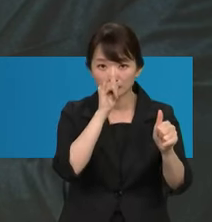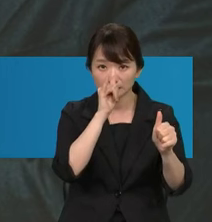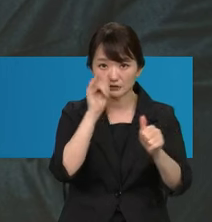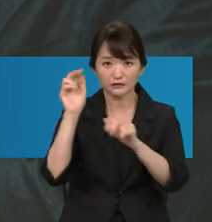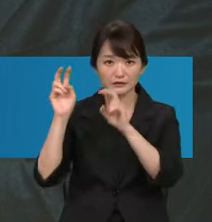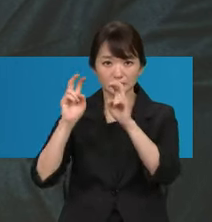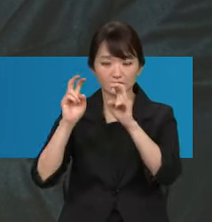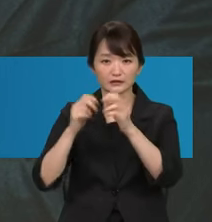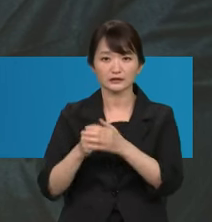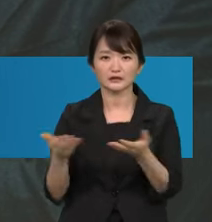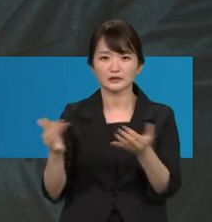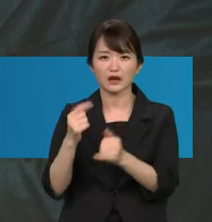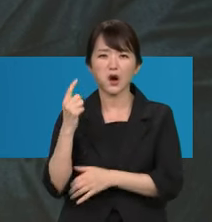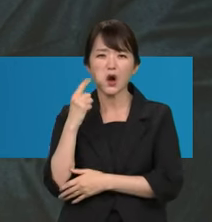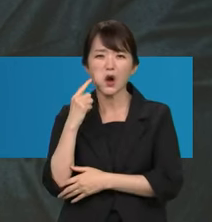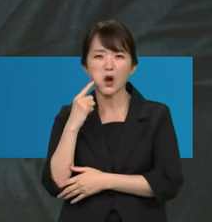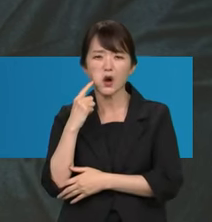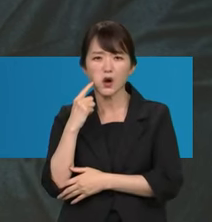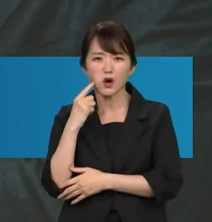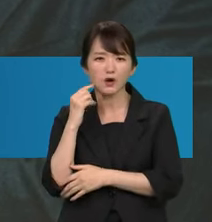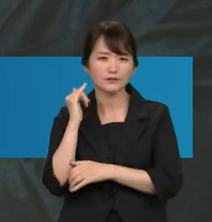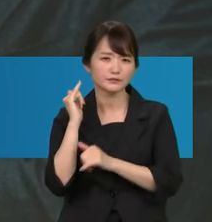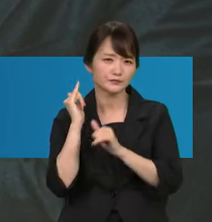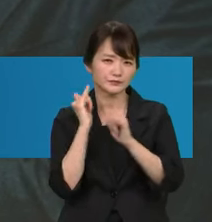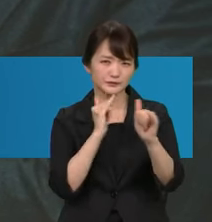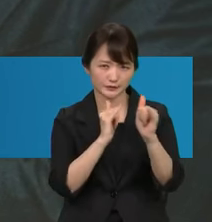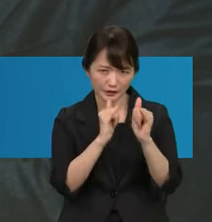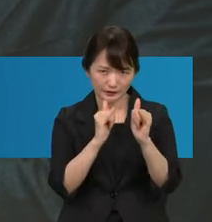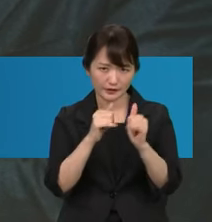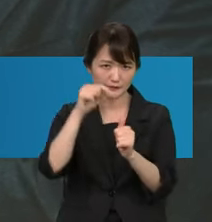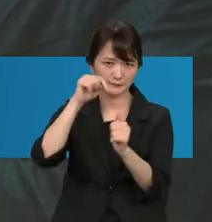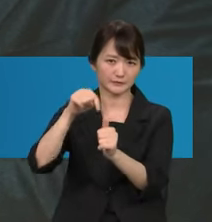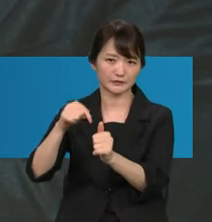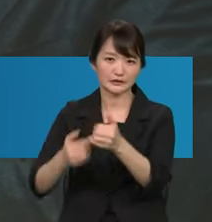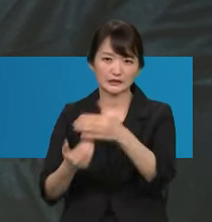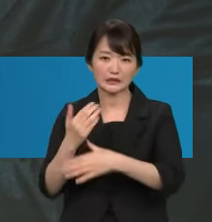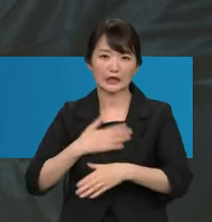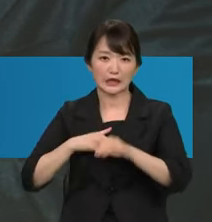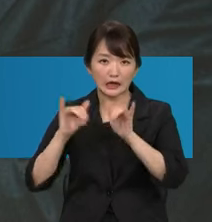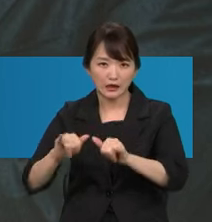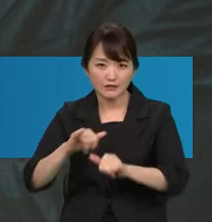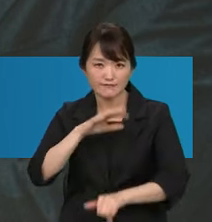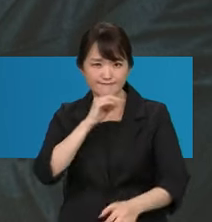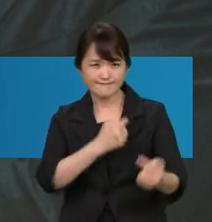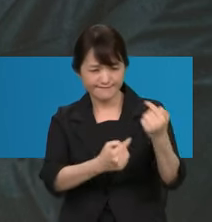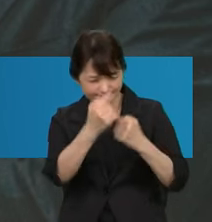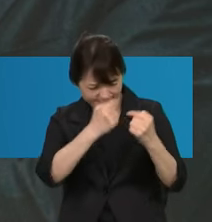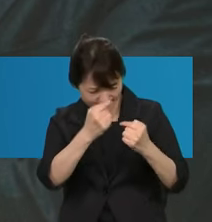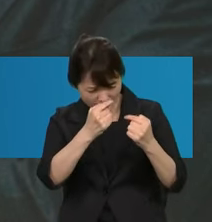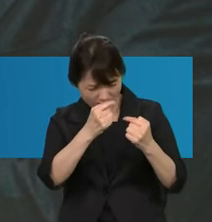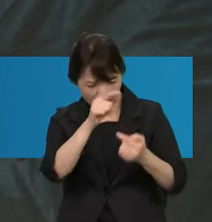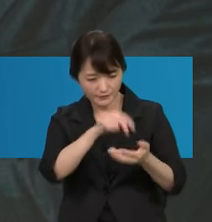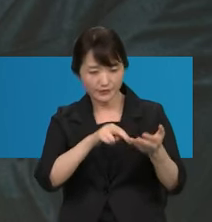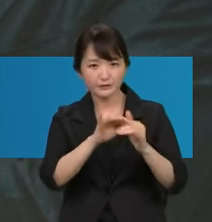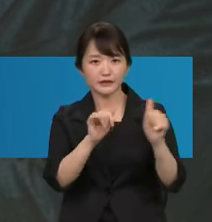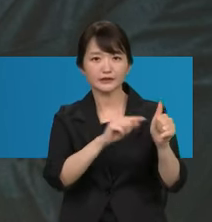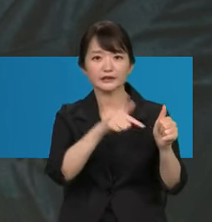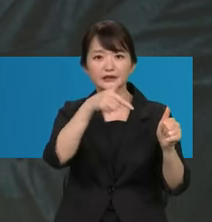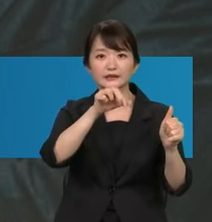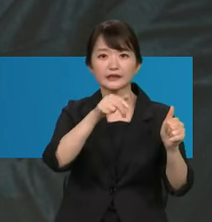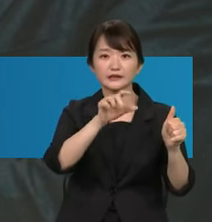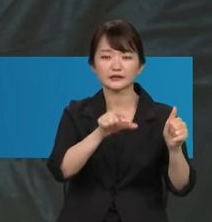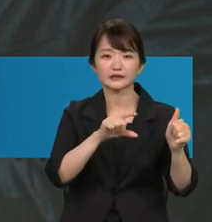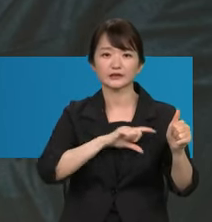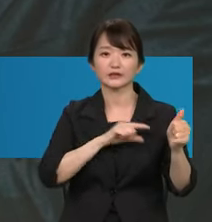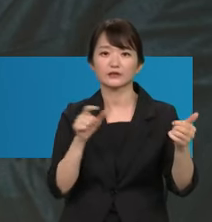회사는 직원들에게 거짓 응대를 하도록 시켰고 이 사태가 알려질까 봐 강하게 항의하는 판매자는 강성이란 이름으로